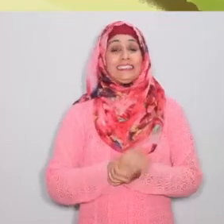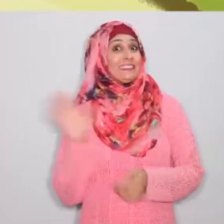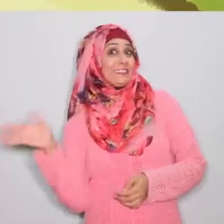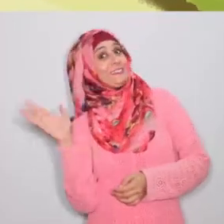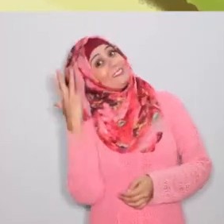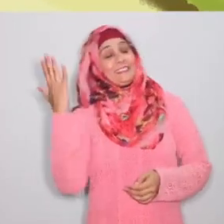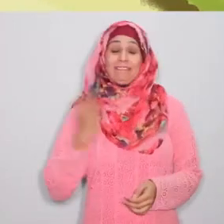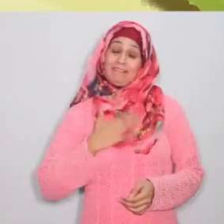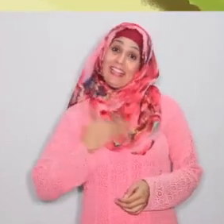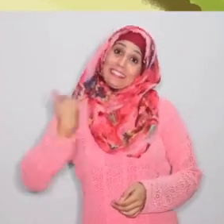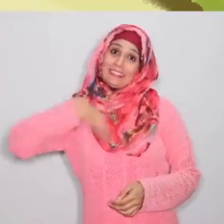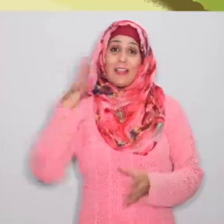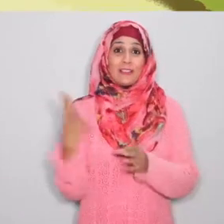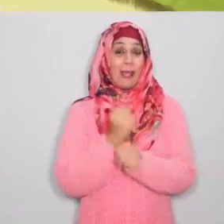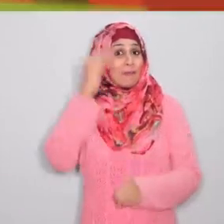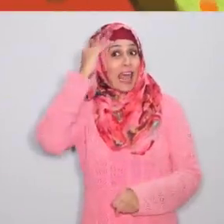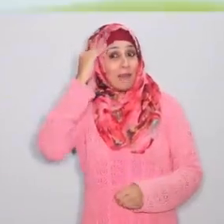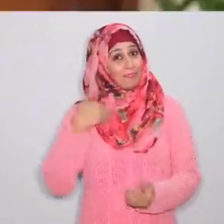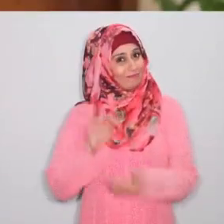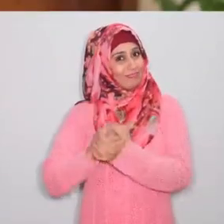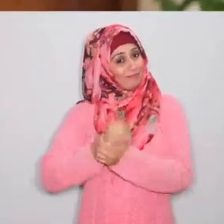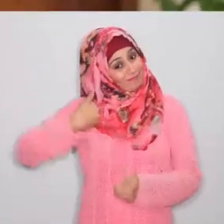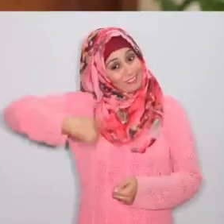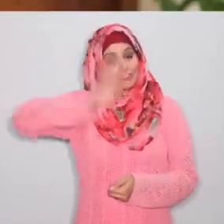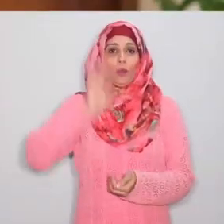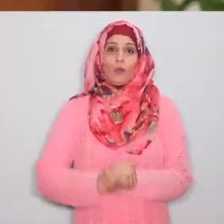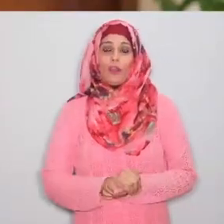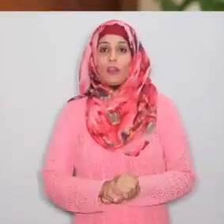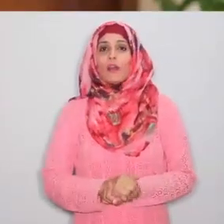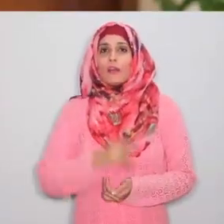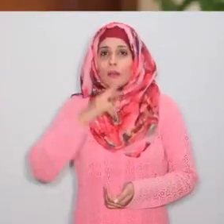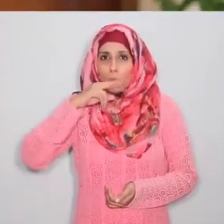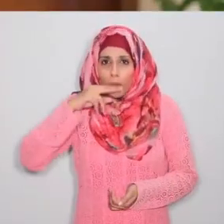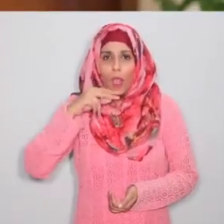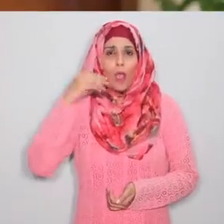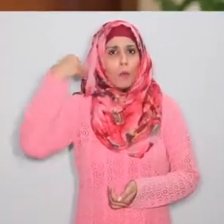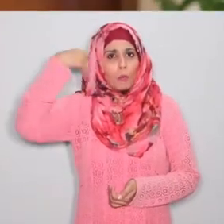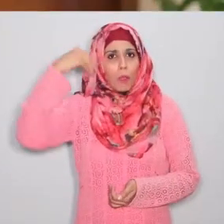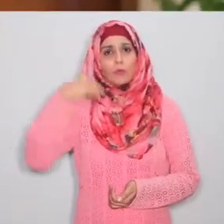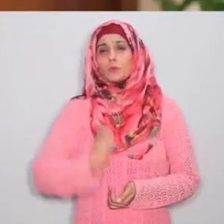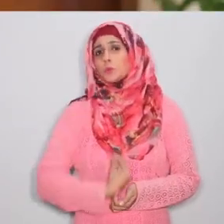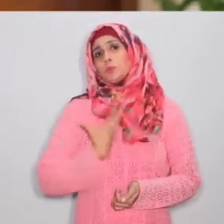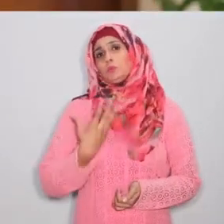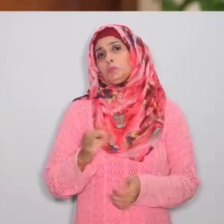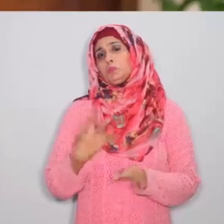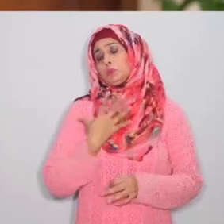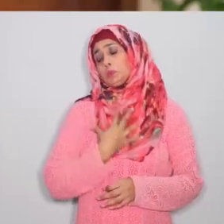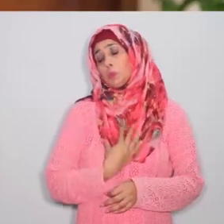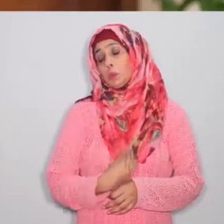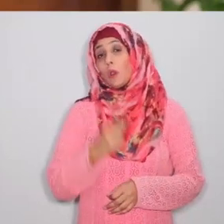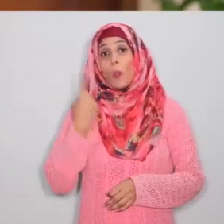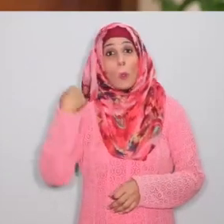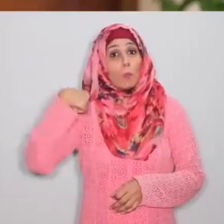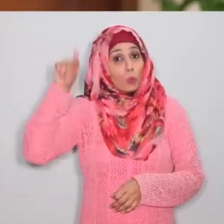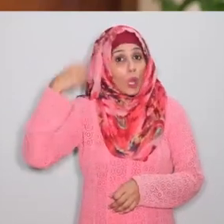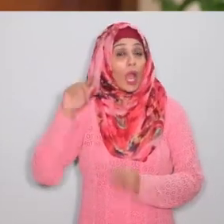भाई, मैं तो चली सबसे सलाम दुआ करने। लेकिन नोनी तो बिल्कुल खुश नहीं था, उसको पुराने घर